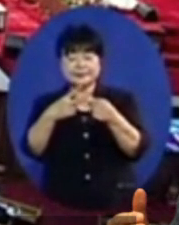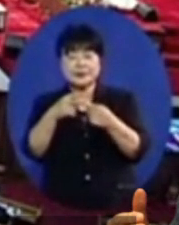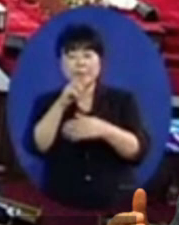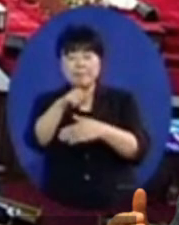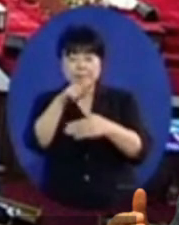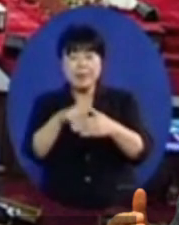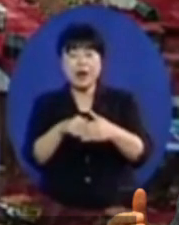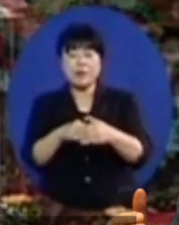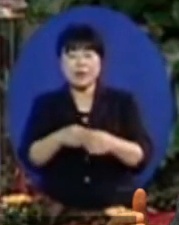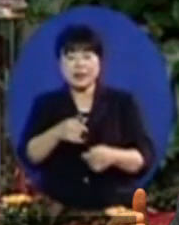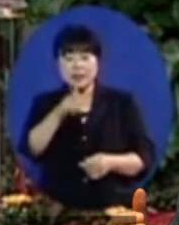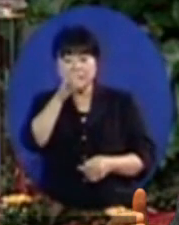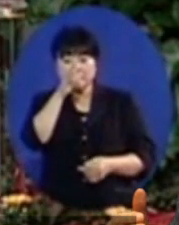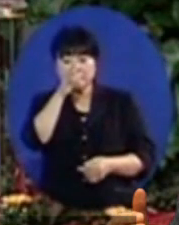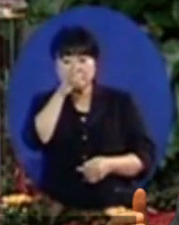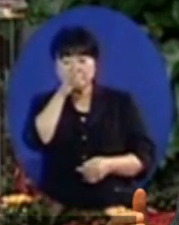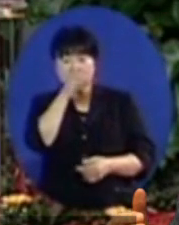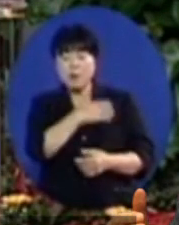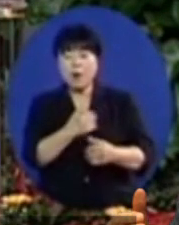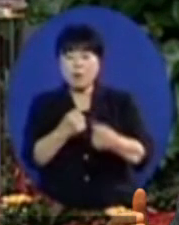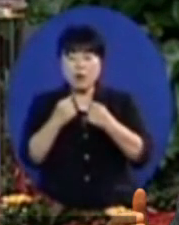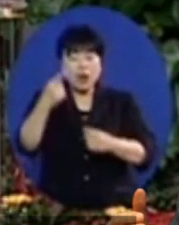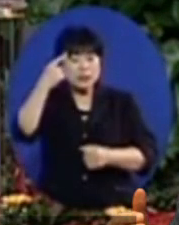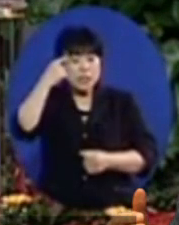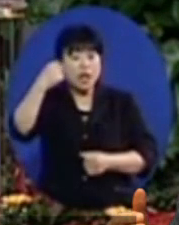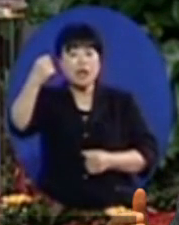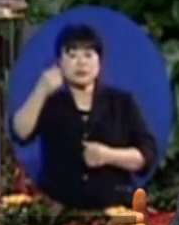마음이 갖고 있는 건강의식을